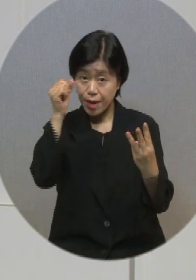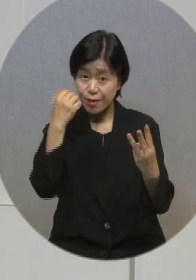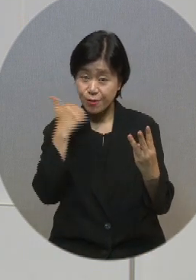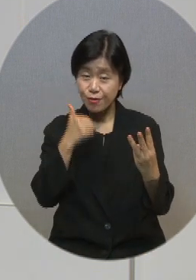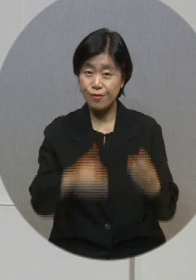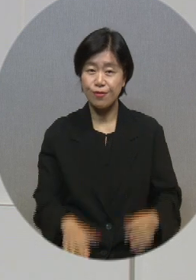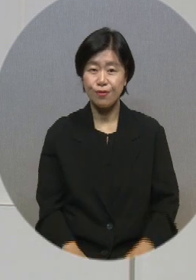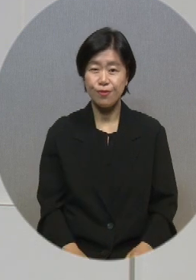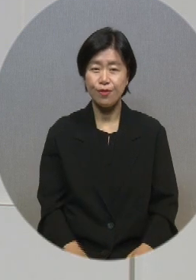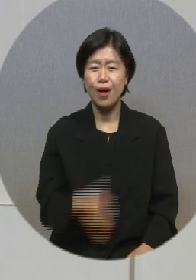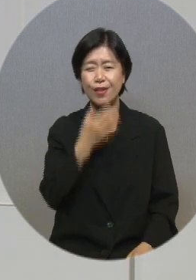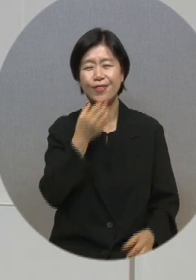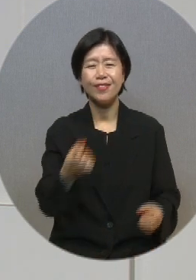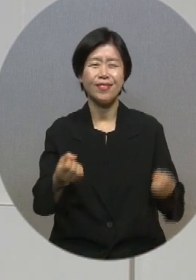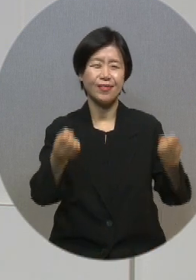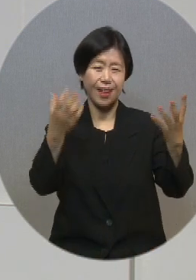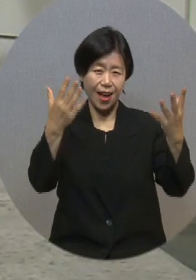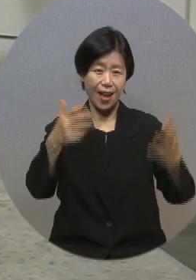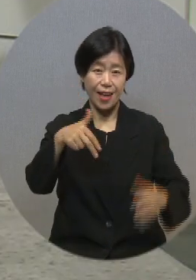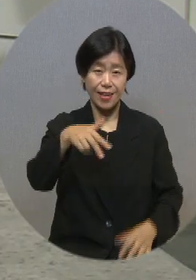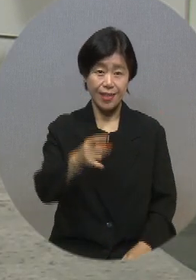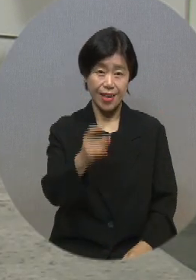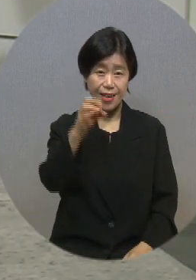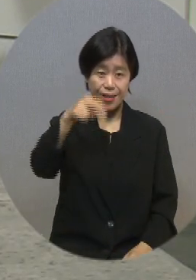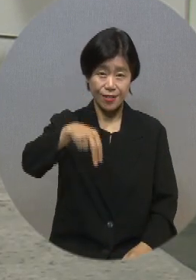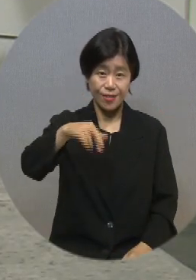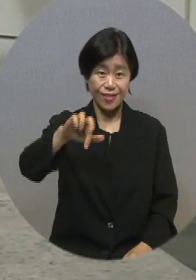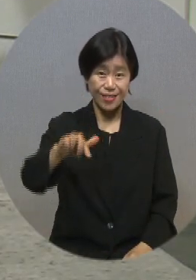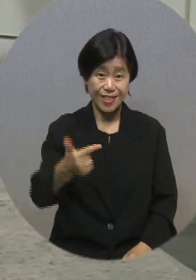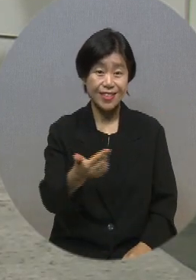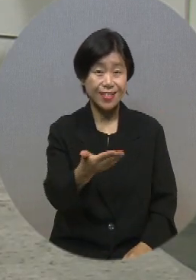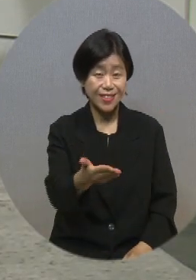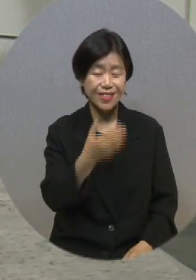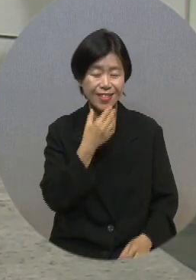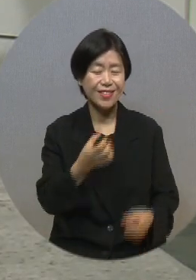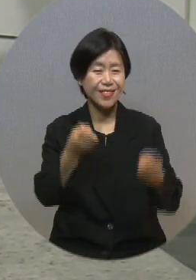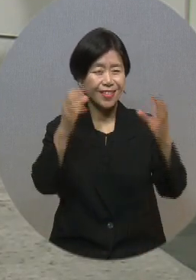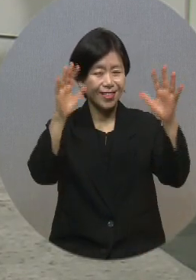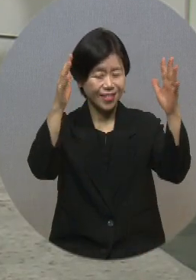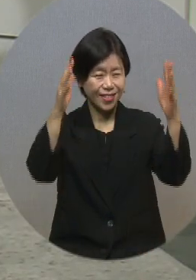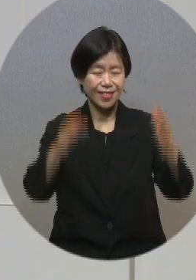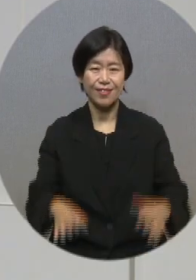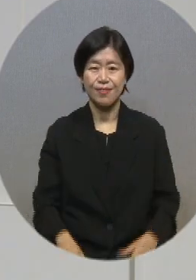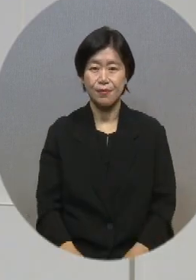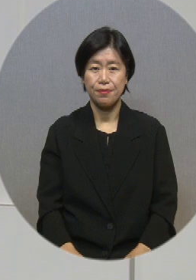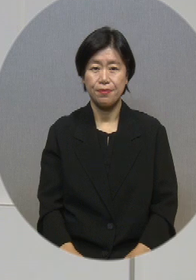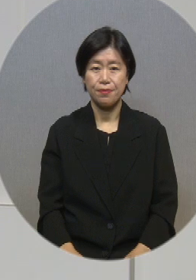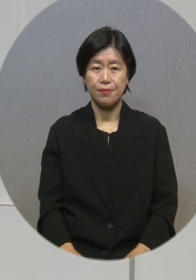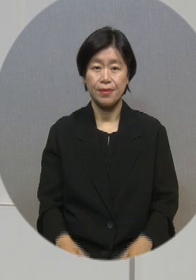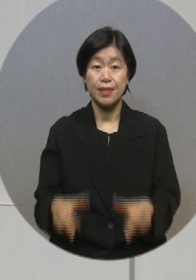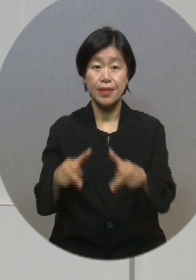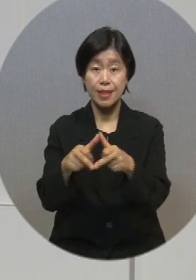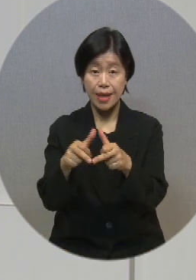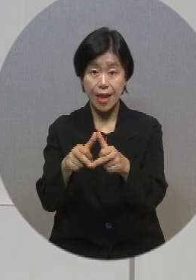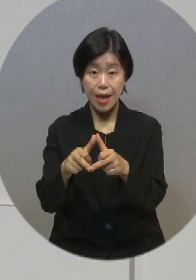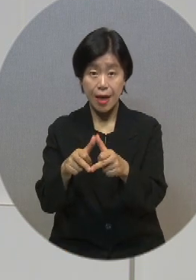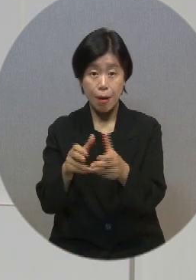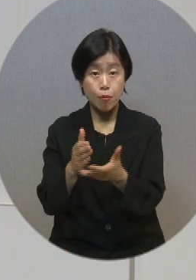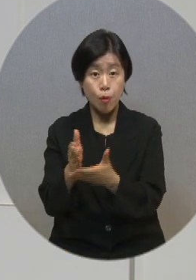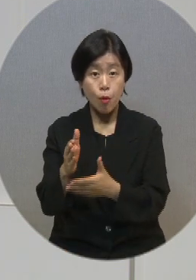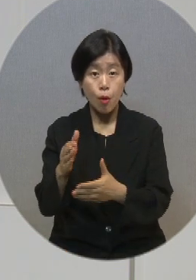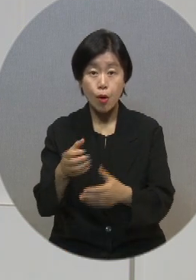발표하겠습니다. 축하드립니다. 우리 제유진양. 제유진님 축하합니다. 네. 네. 자 장애인 부분의